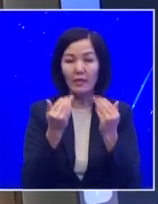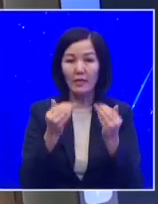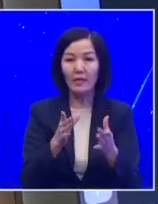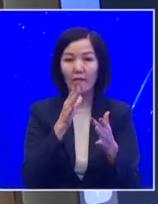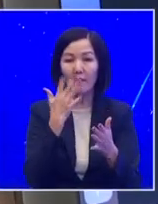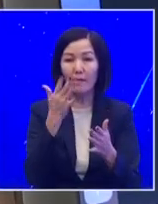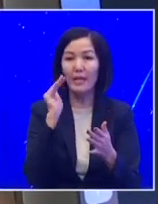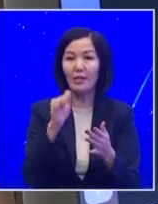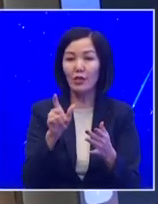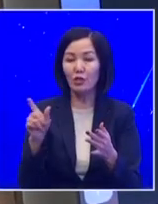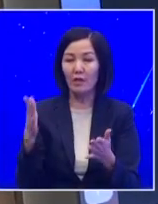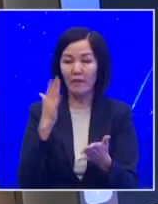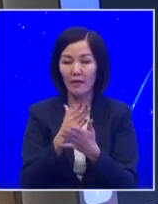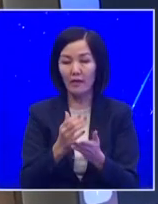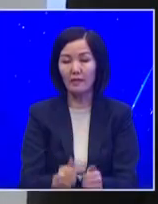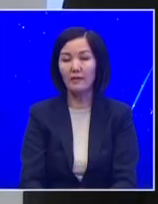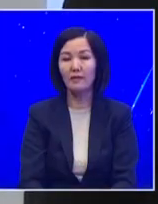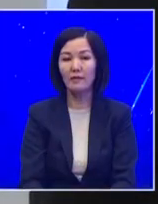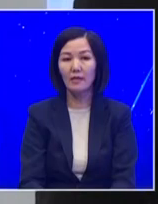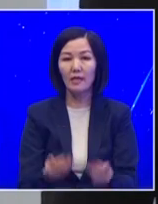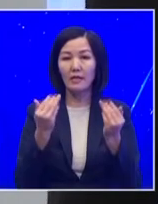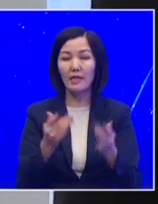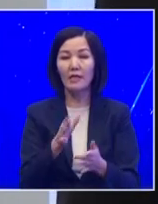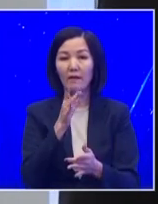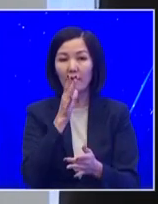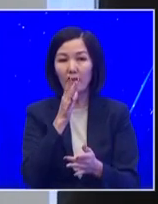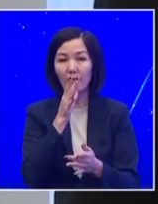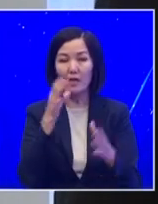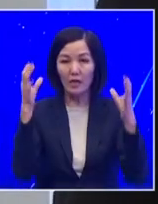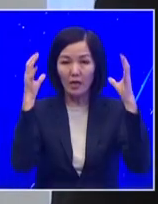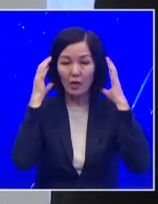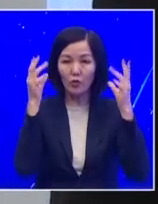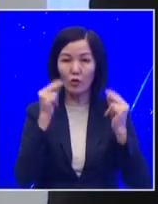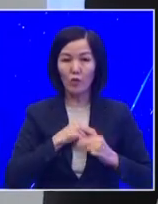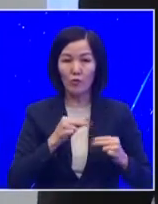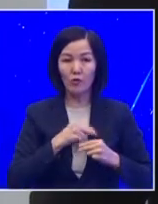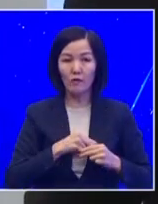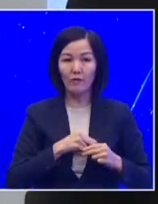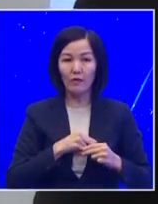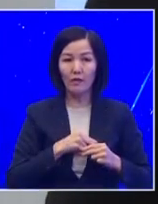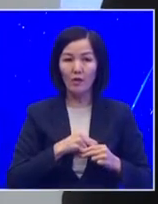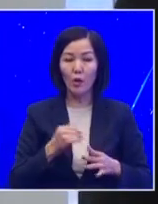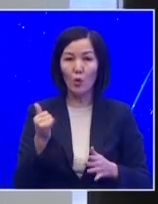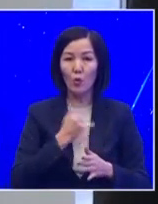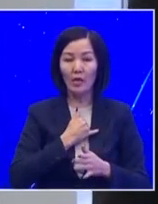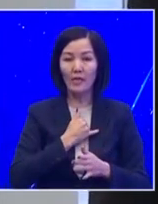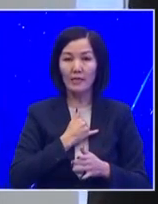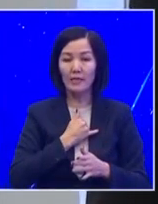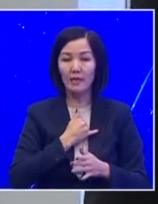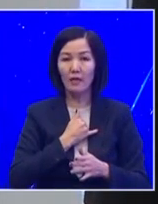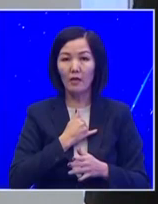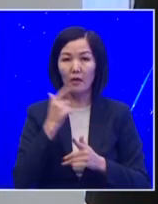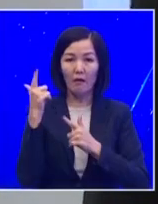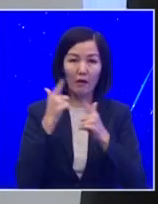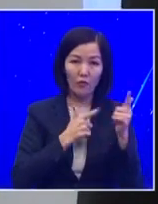момент уже составляет 5000 человек. На данный момент радио работает в тестовом режиме, да, но у нас уже практически полностью